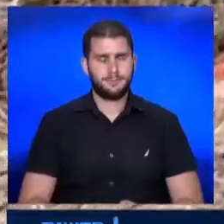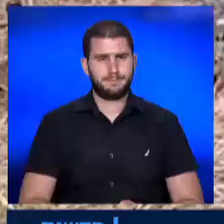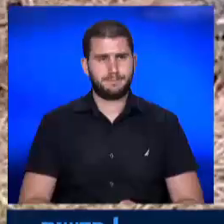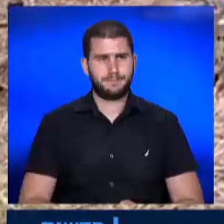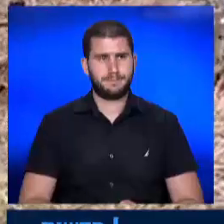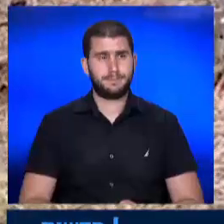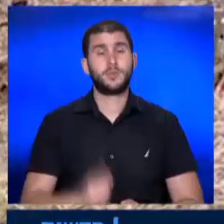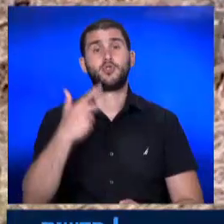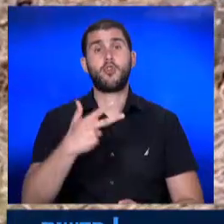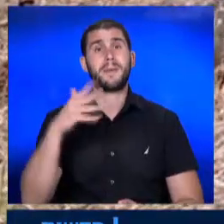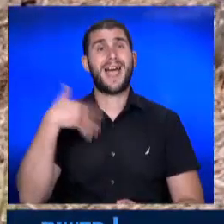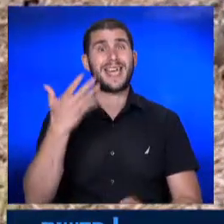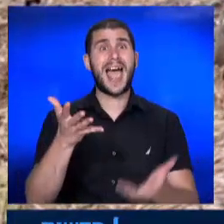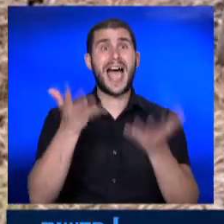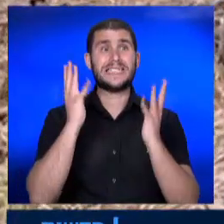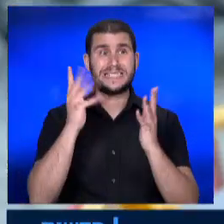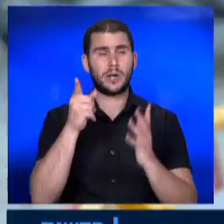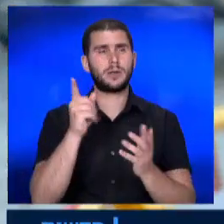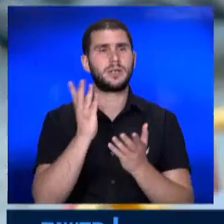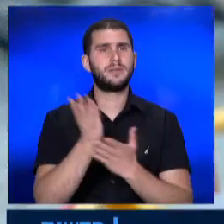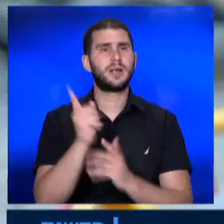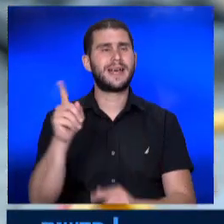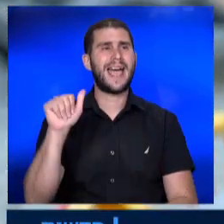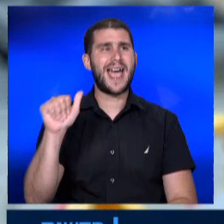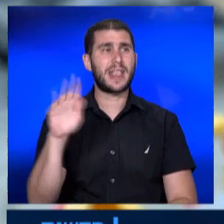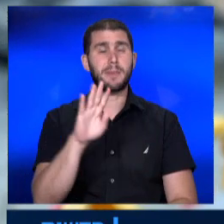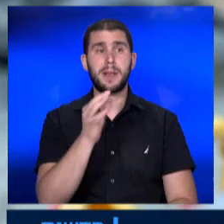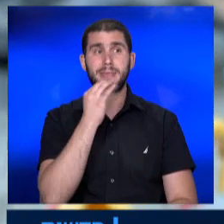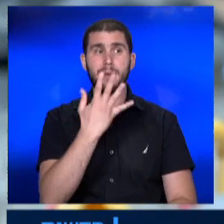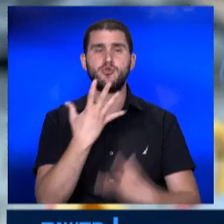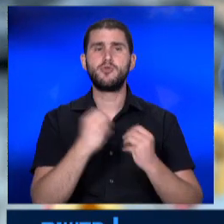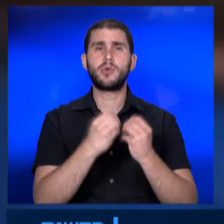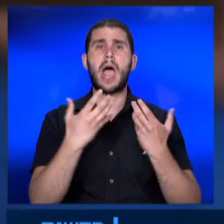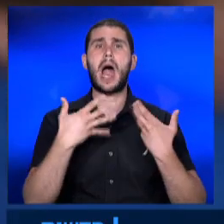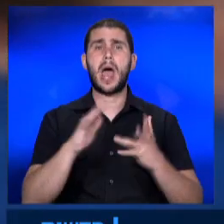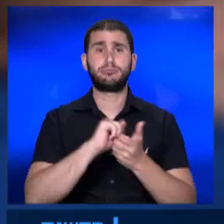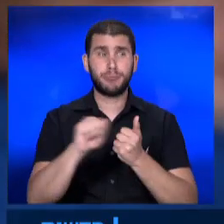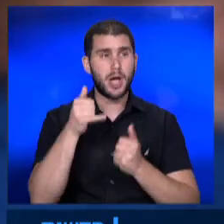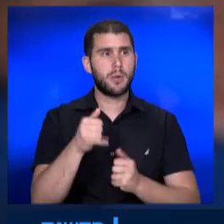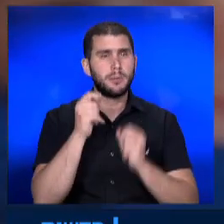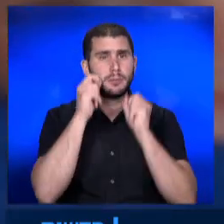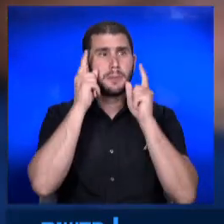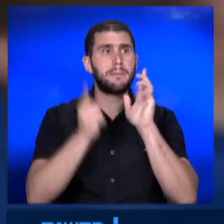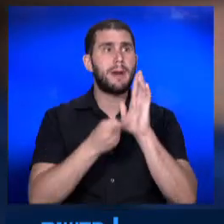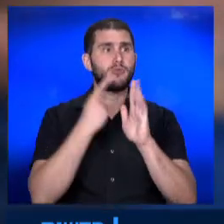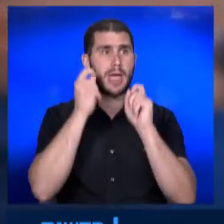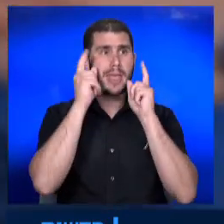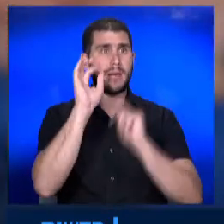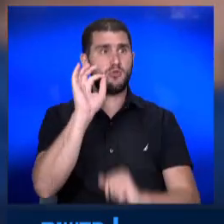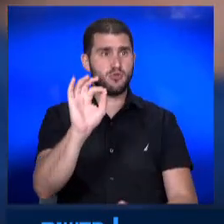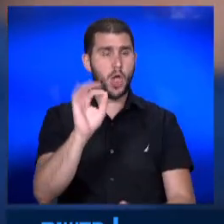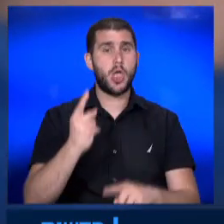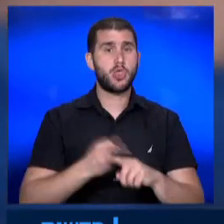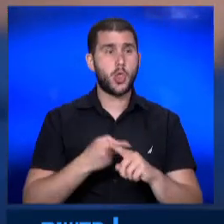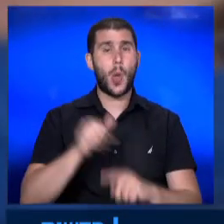שלושה ימים אחרי האסון שבו איבד איתן בירן בן חמש את משפחתו, היום הוא פקח לראשונה את עיניו, דודתו